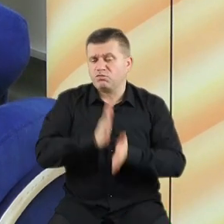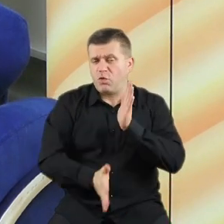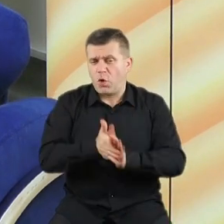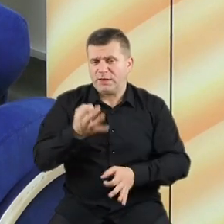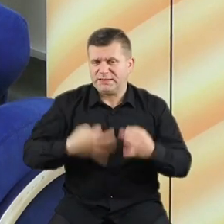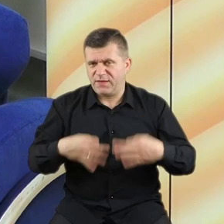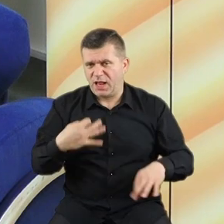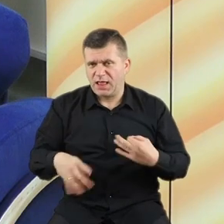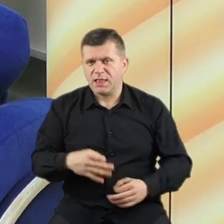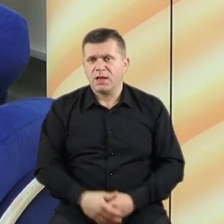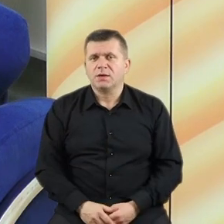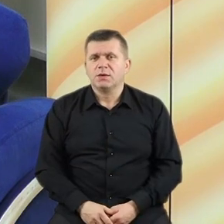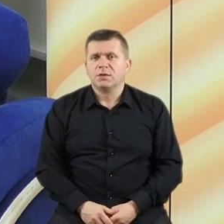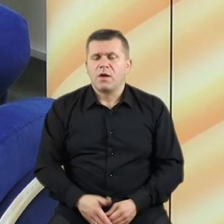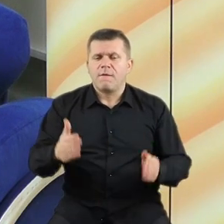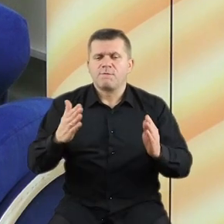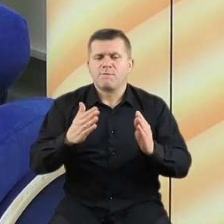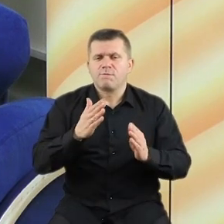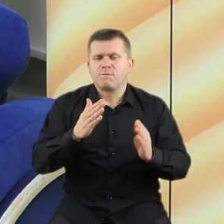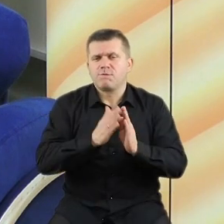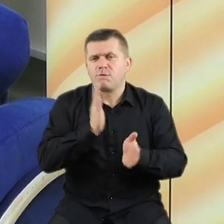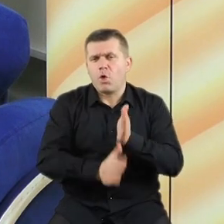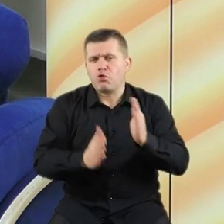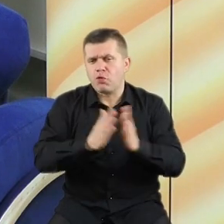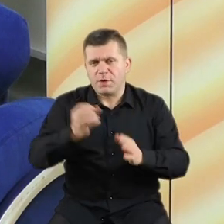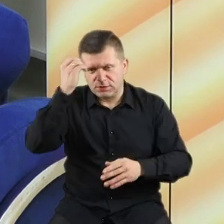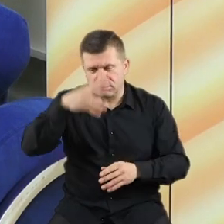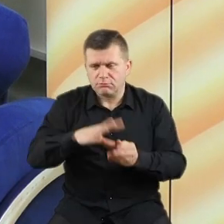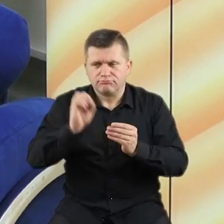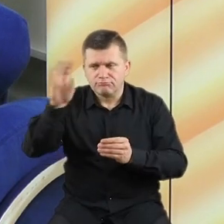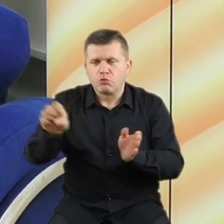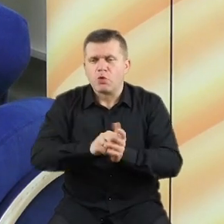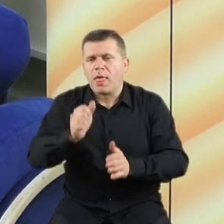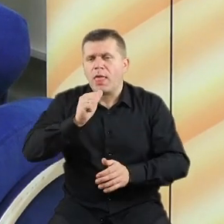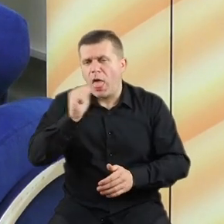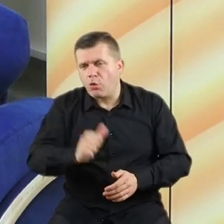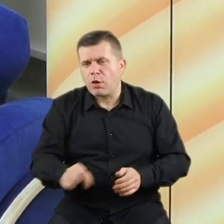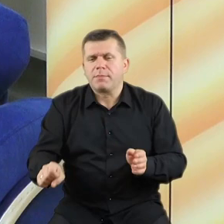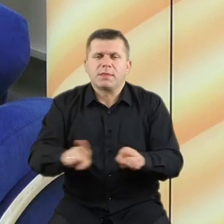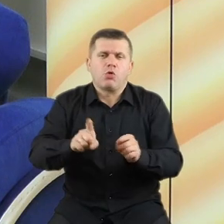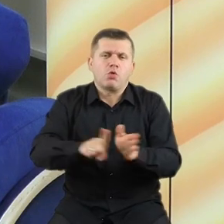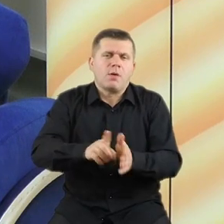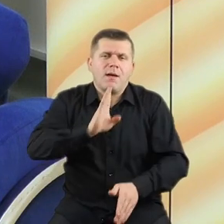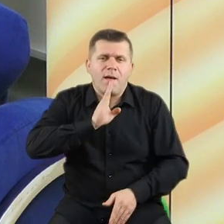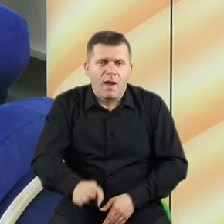czasie wojny cywilnej, wojny domowej w Hiszpanii, wysłane do Europy, do Ameryki